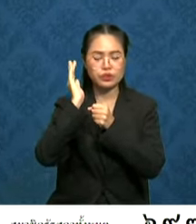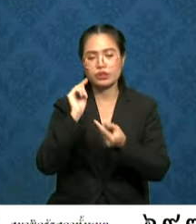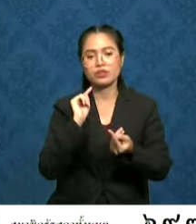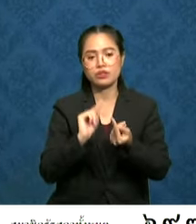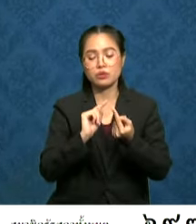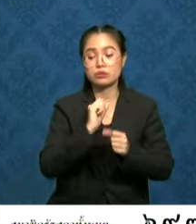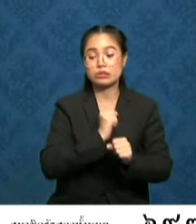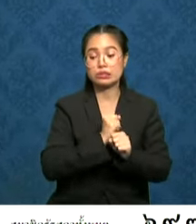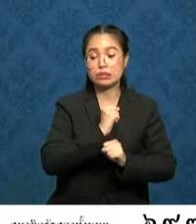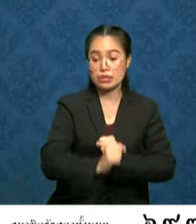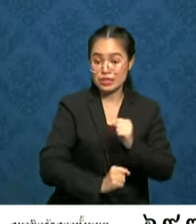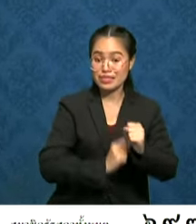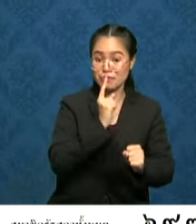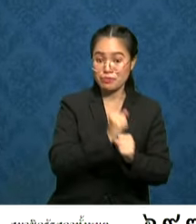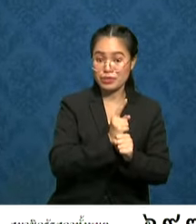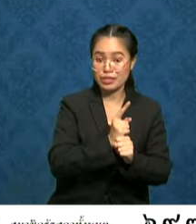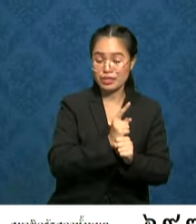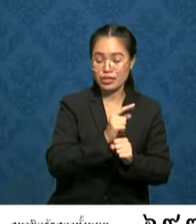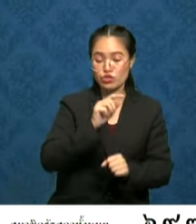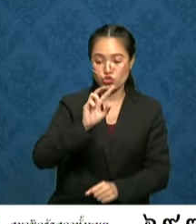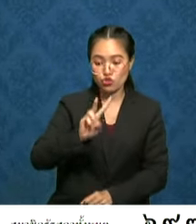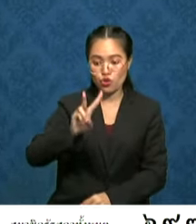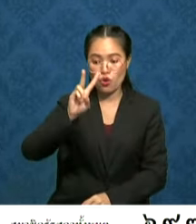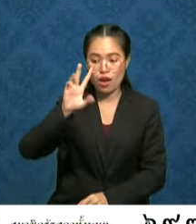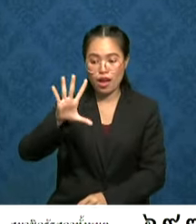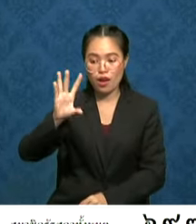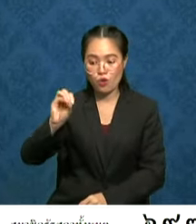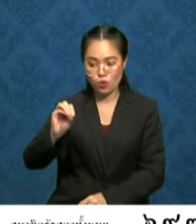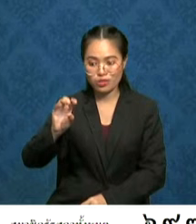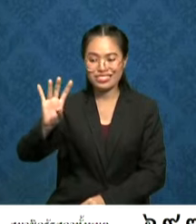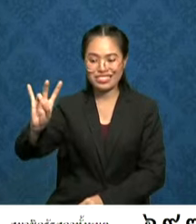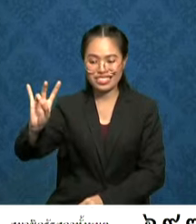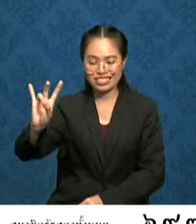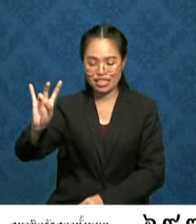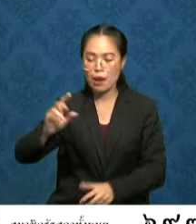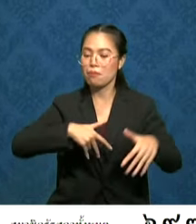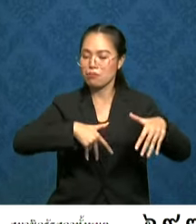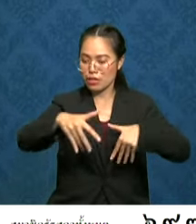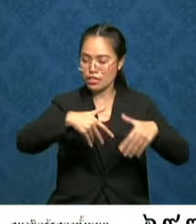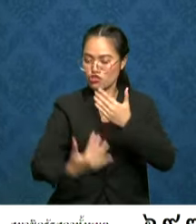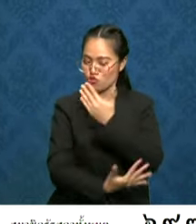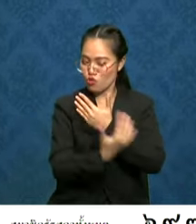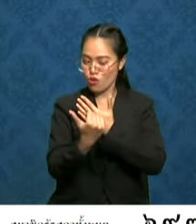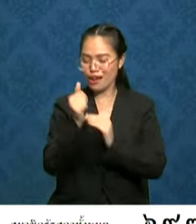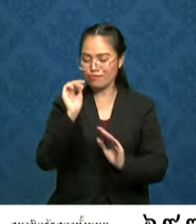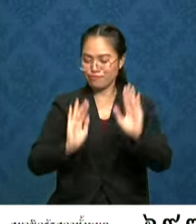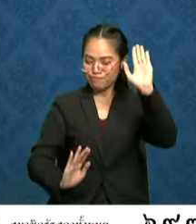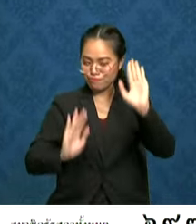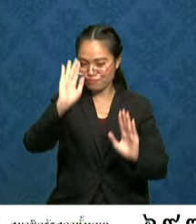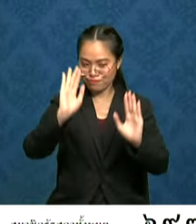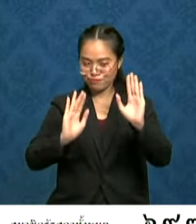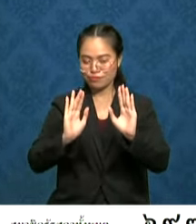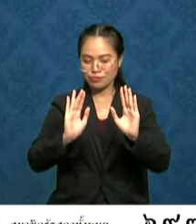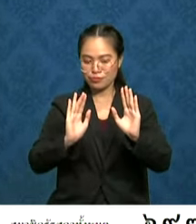ปี67จะได้ไปทำประชามติกันตอนนี้เดือนสุดท้